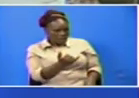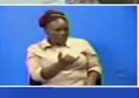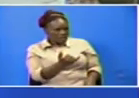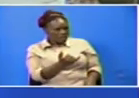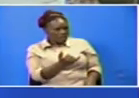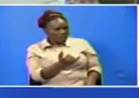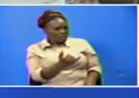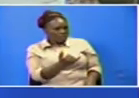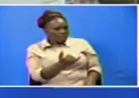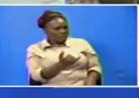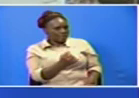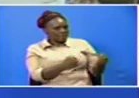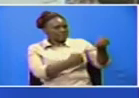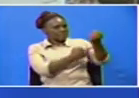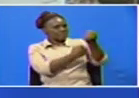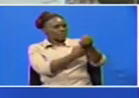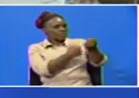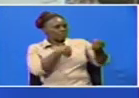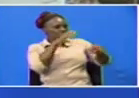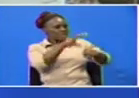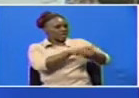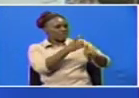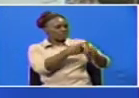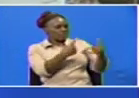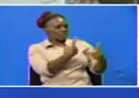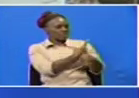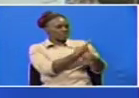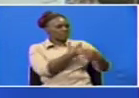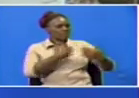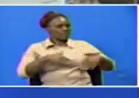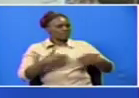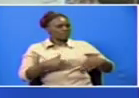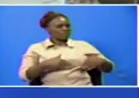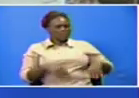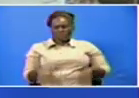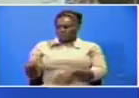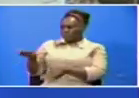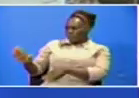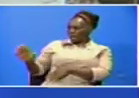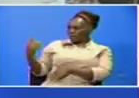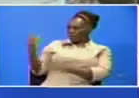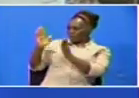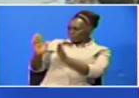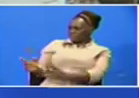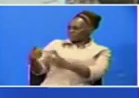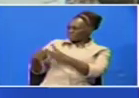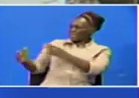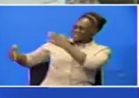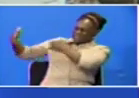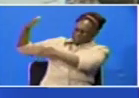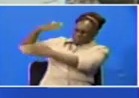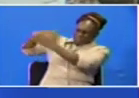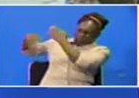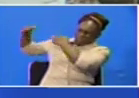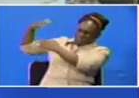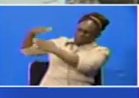yani ya support ambayo unapata kutoka kwa watu sehemu mbalimbali in Kenya. Wewe ni mmoja wa wale wasanii ambao walianza kitambo sana na